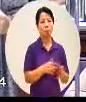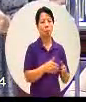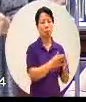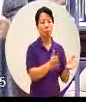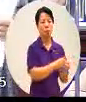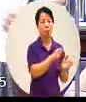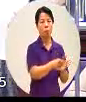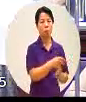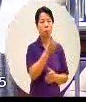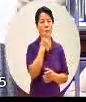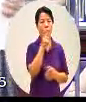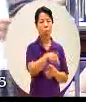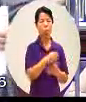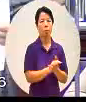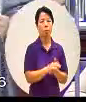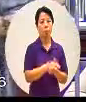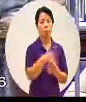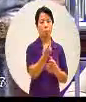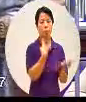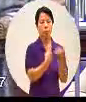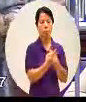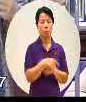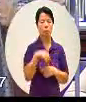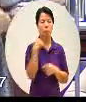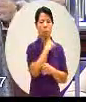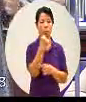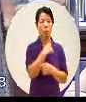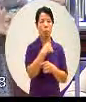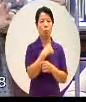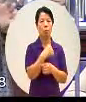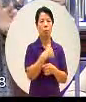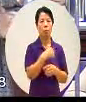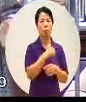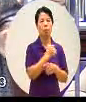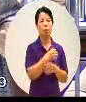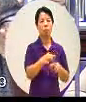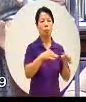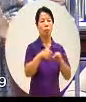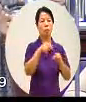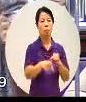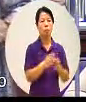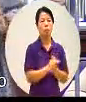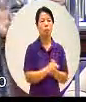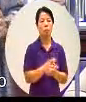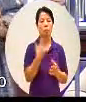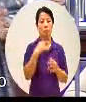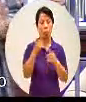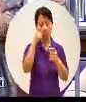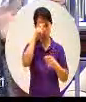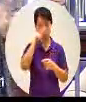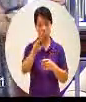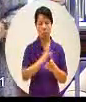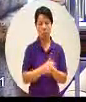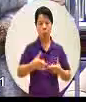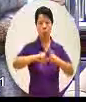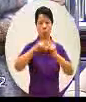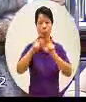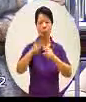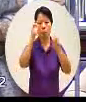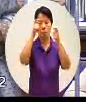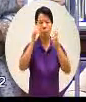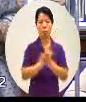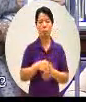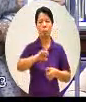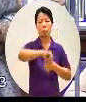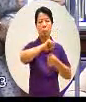中央或者来自台商或者很多人希望回到高雄，都希望讲会当。诶，增